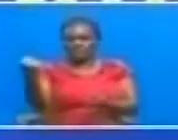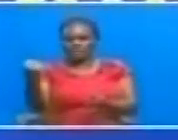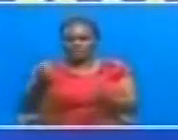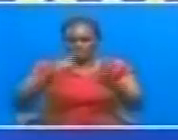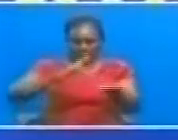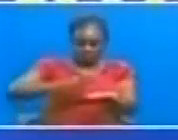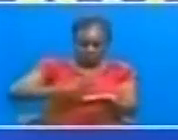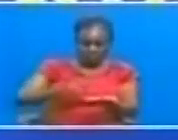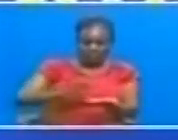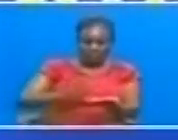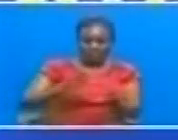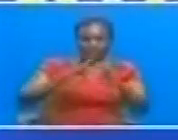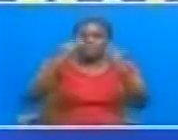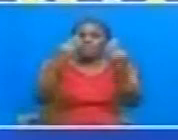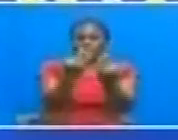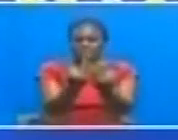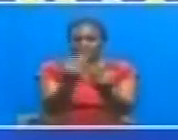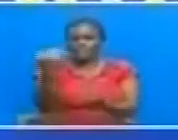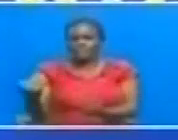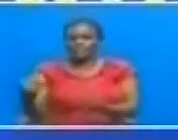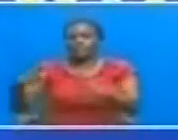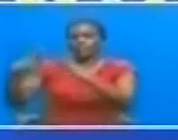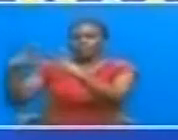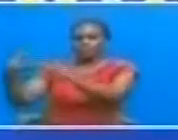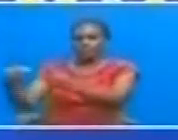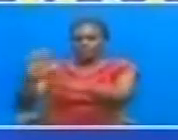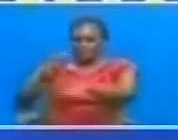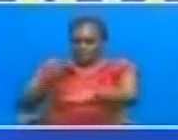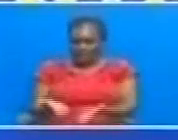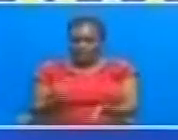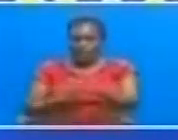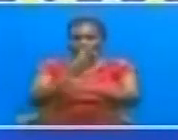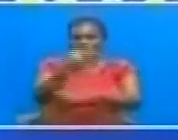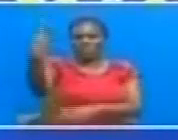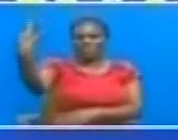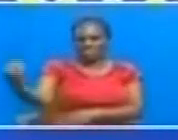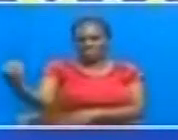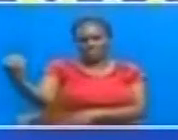from families that their people have disappeared in 2013. It is now over 30 in